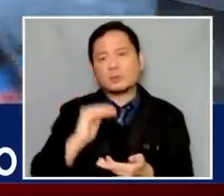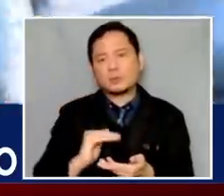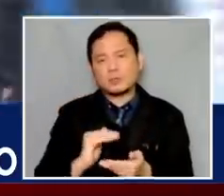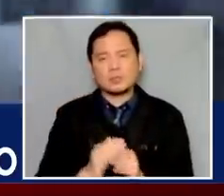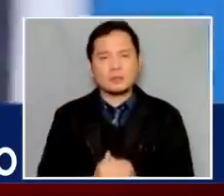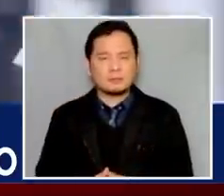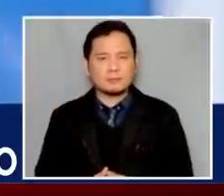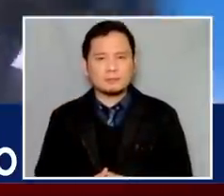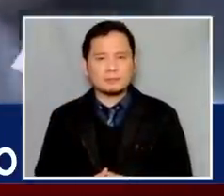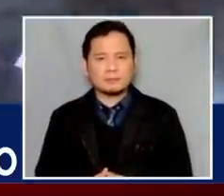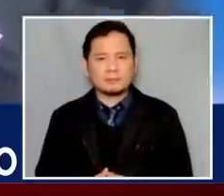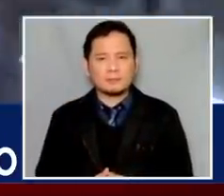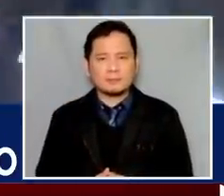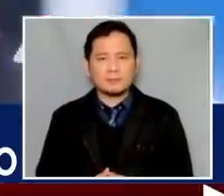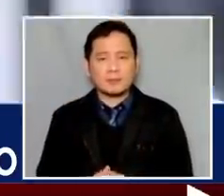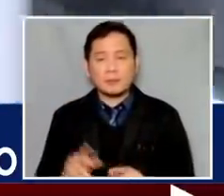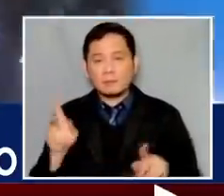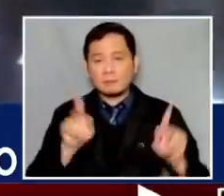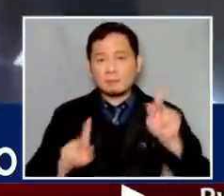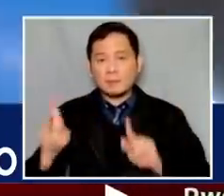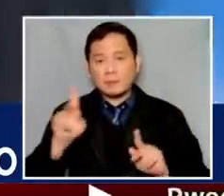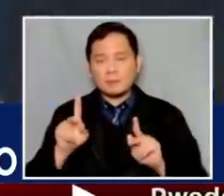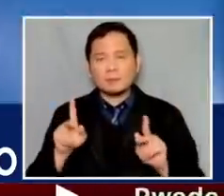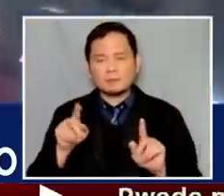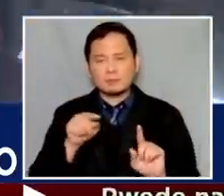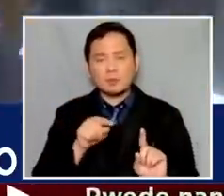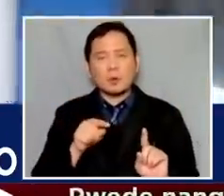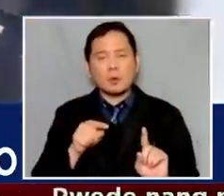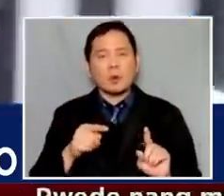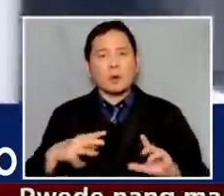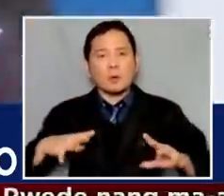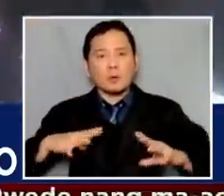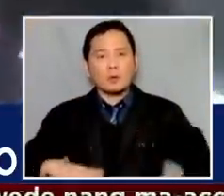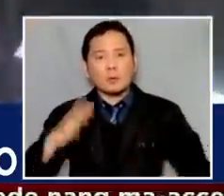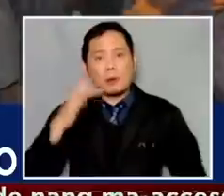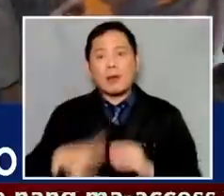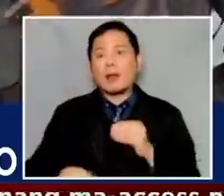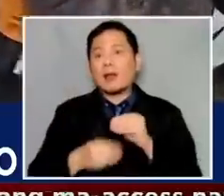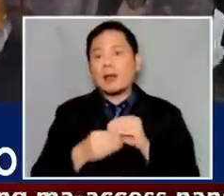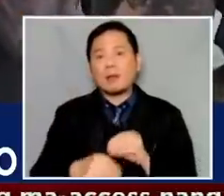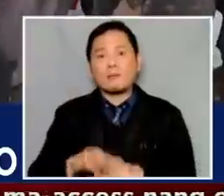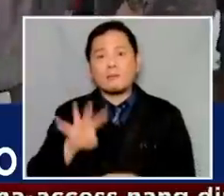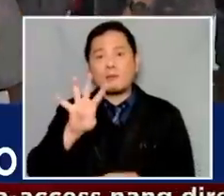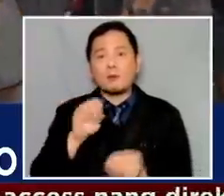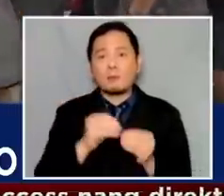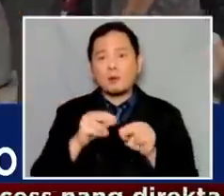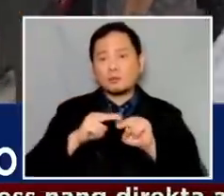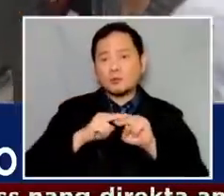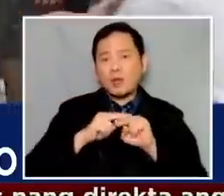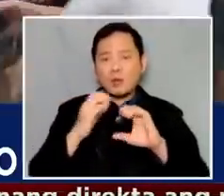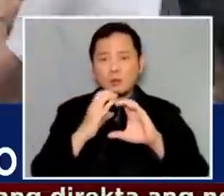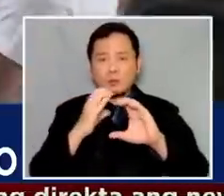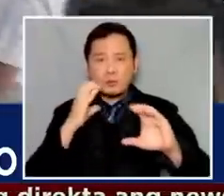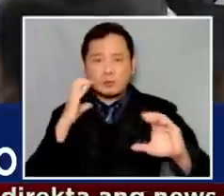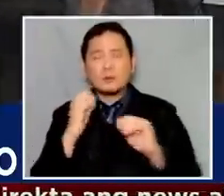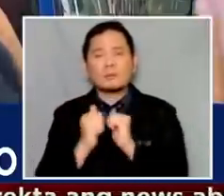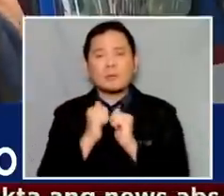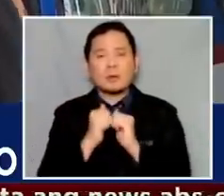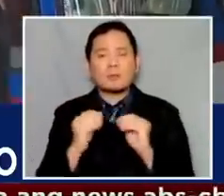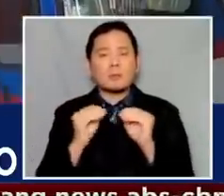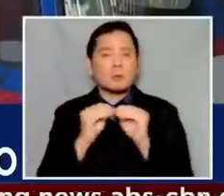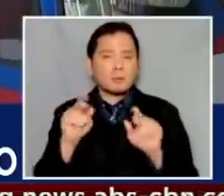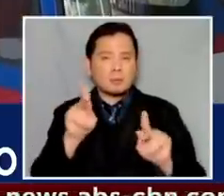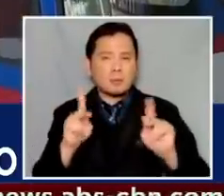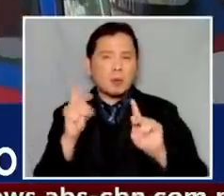malaking tulong rin na ginawang apat mula sa tatlo ang isang train set sa MRT3 para mas marami ang makasakay at